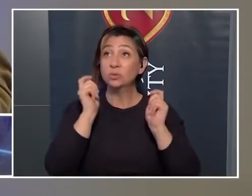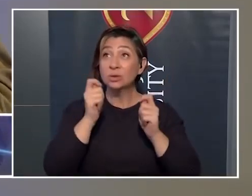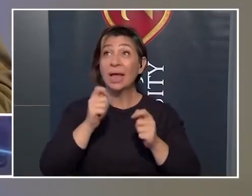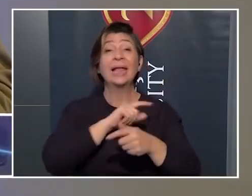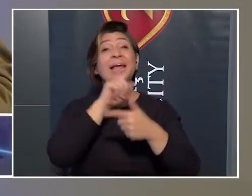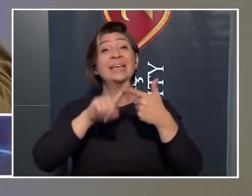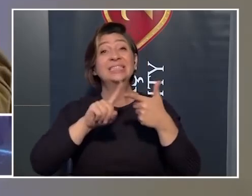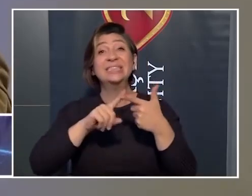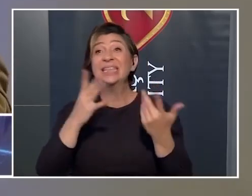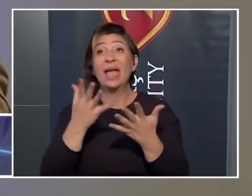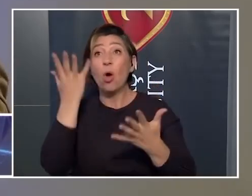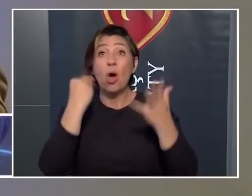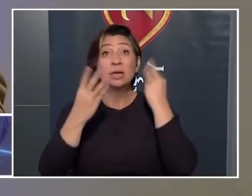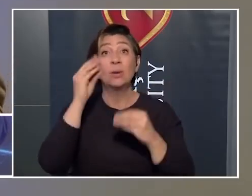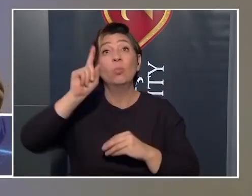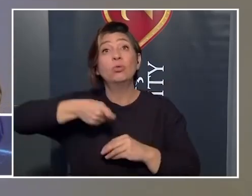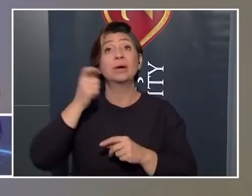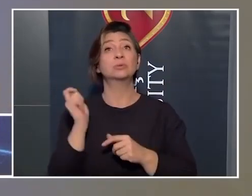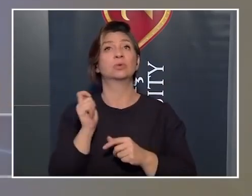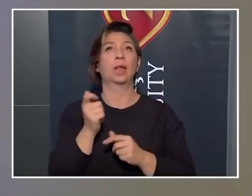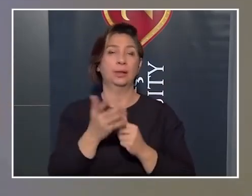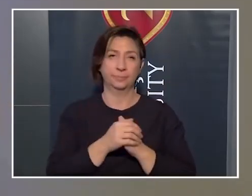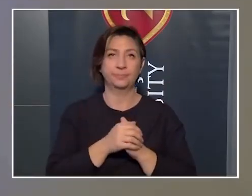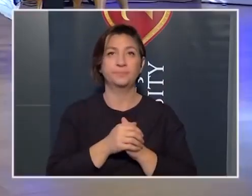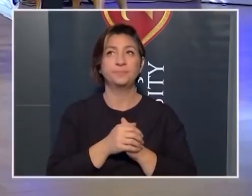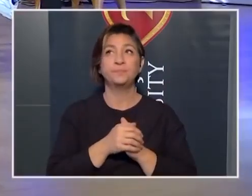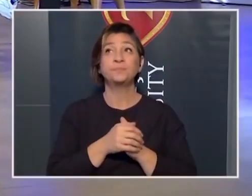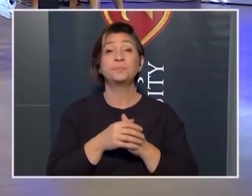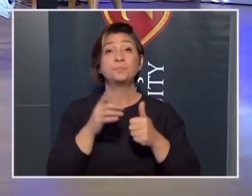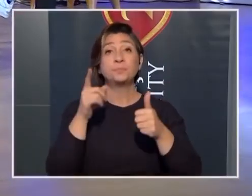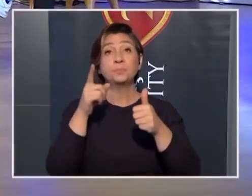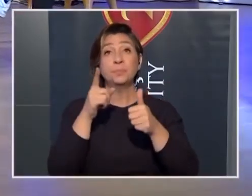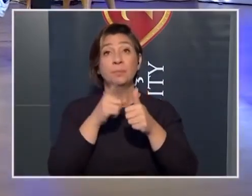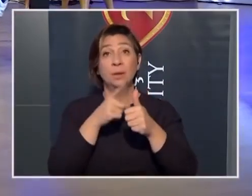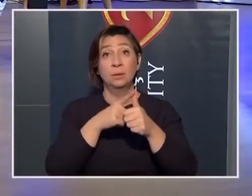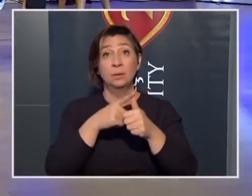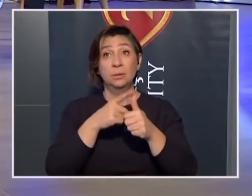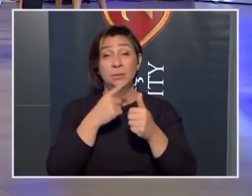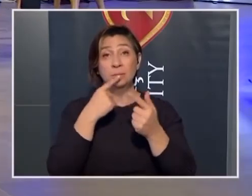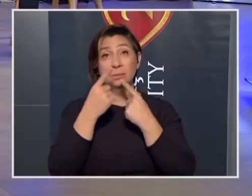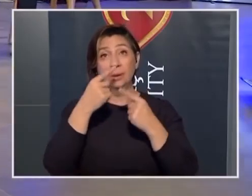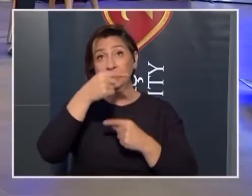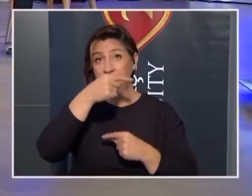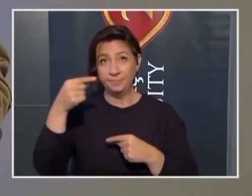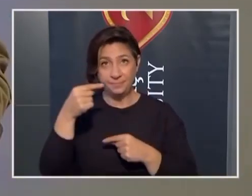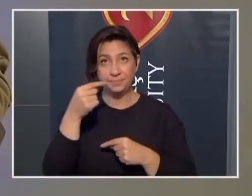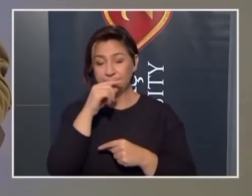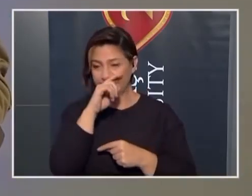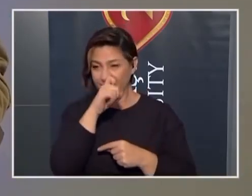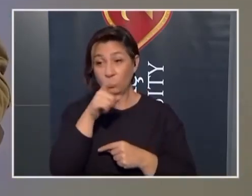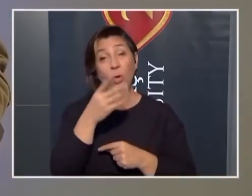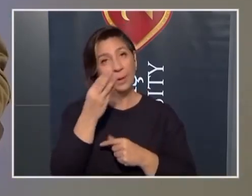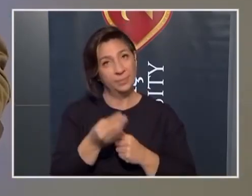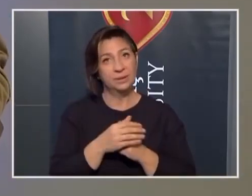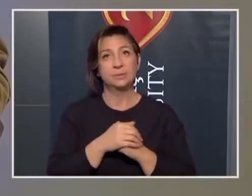neyi öğreneceklerini bulmak zorundalar. Birinci konuşma maddesi bu